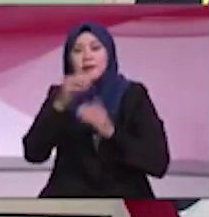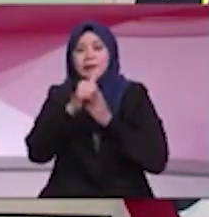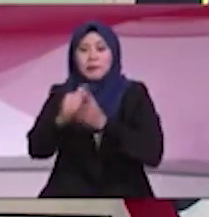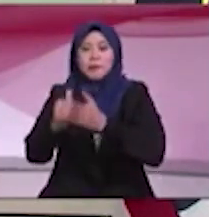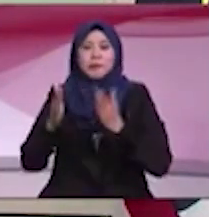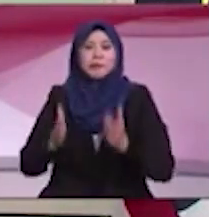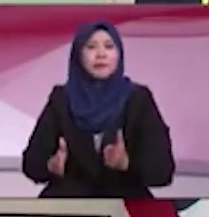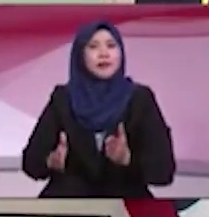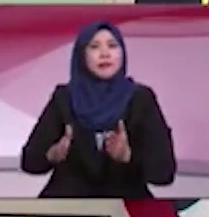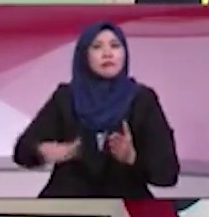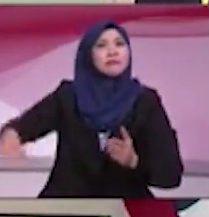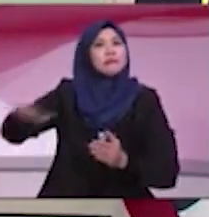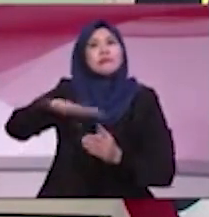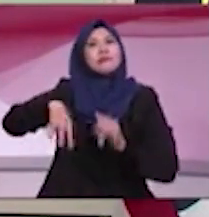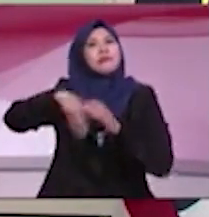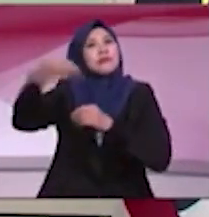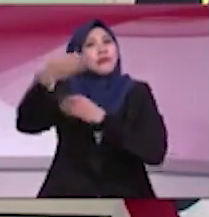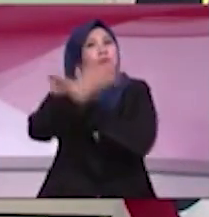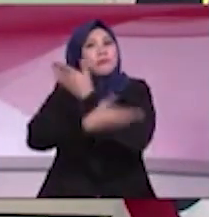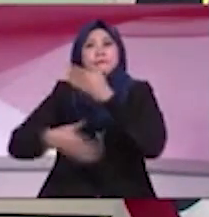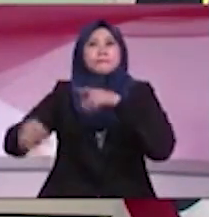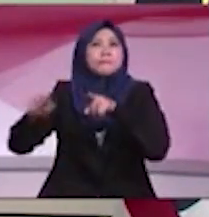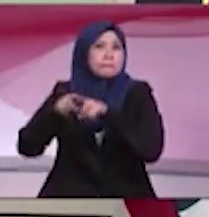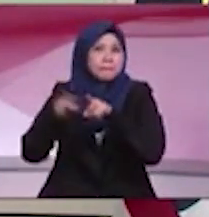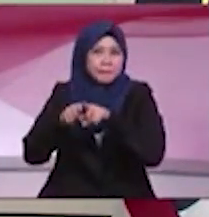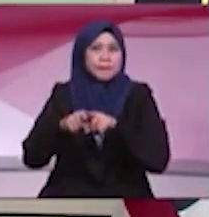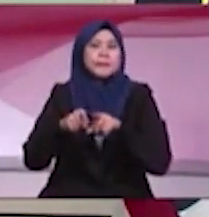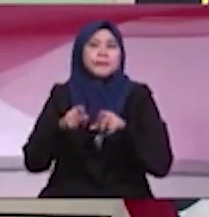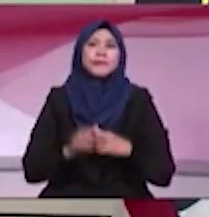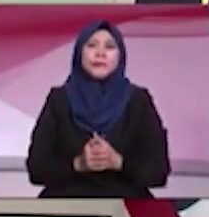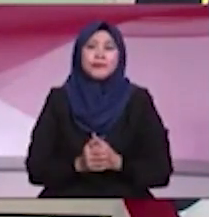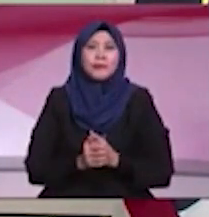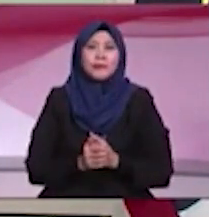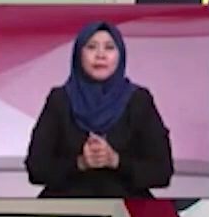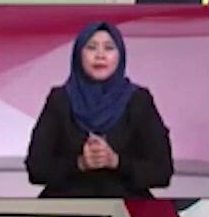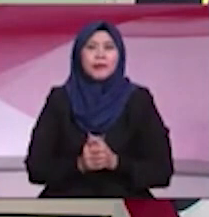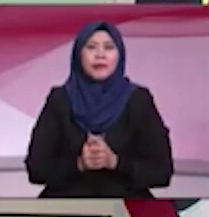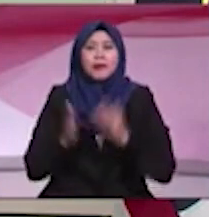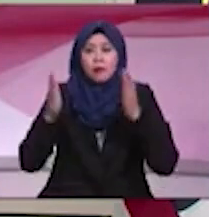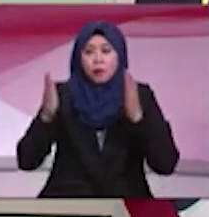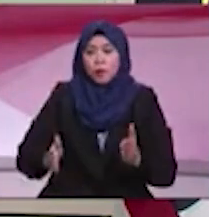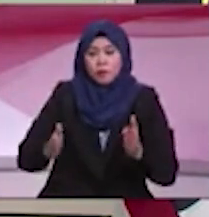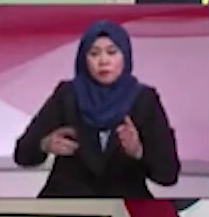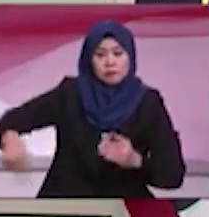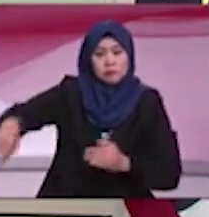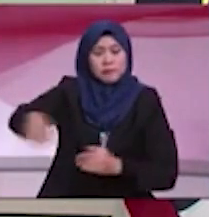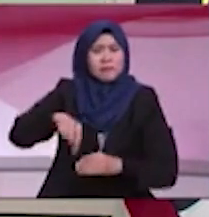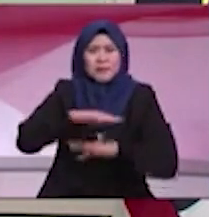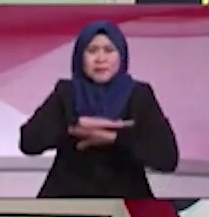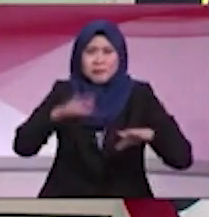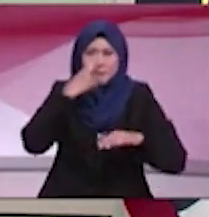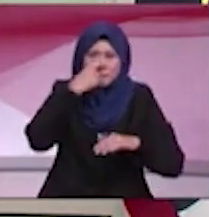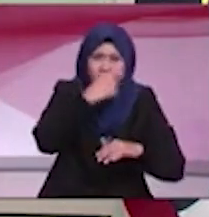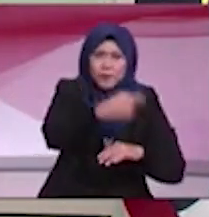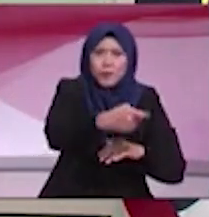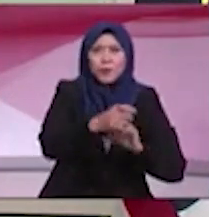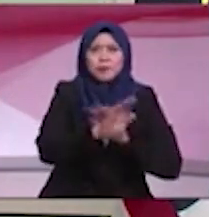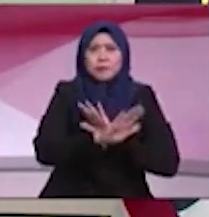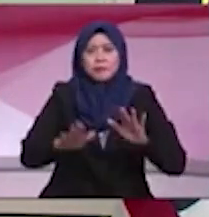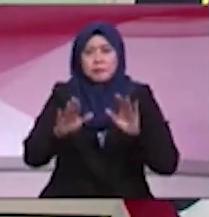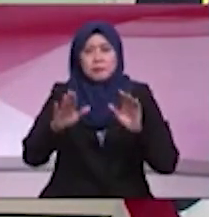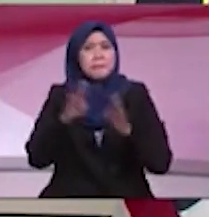dan rakyat di negara lain Hai oleh itu orang ramai jangan terlalu Mudah terpengaruh dengan